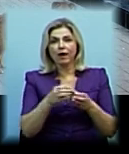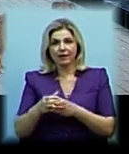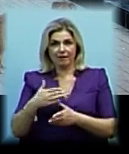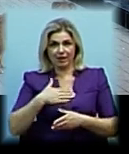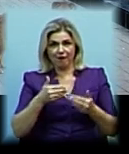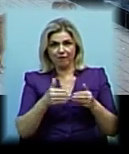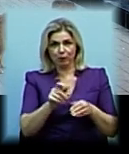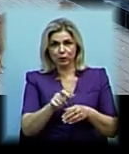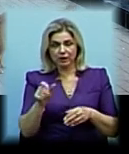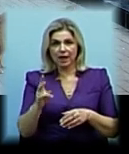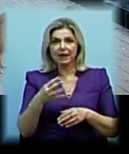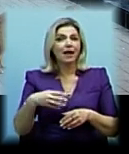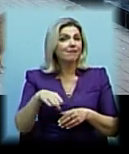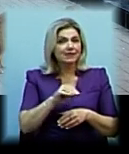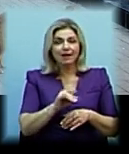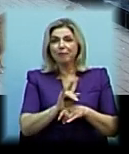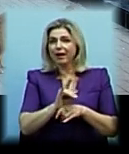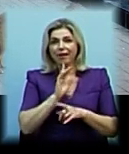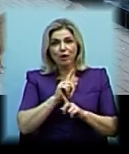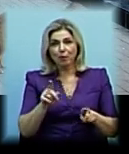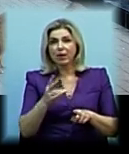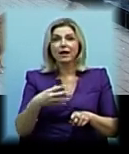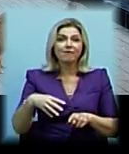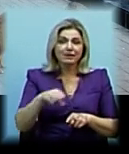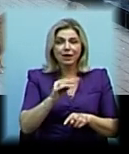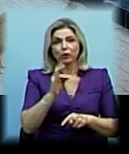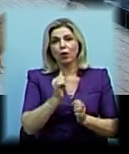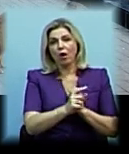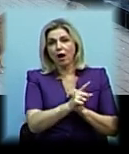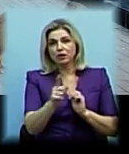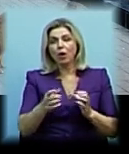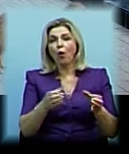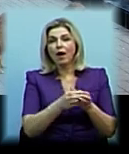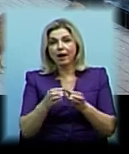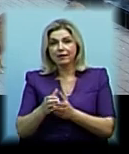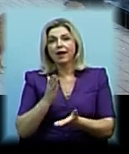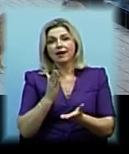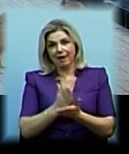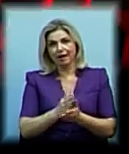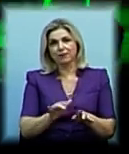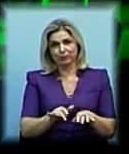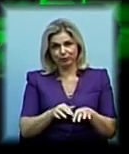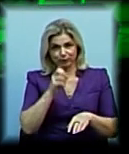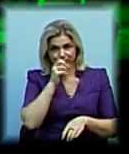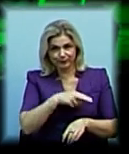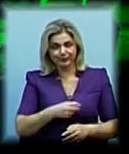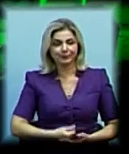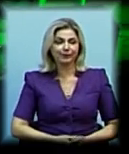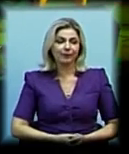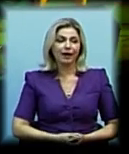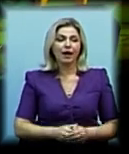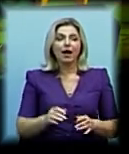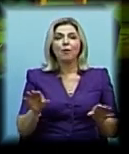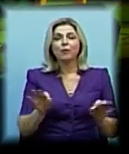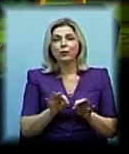Ну, не всі, звісно, брехати не буду, не всі-всі-всі, але в кожному з колективів є айтішник. Композиції – від